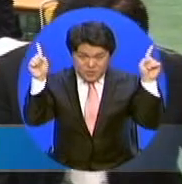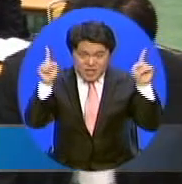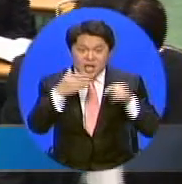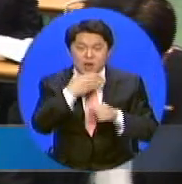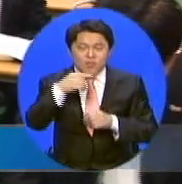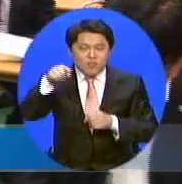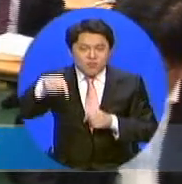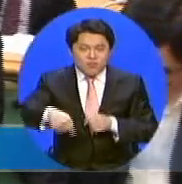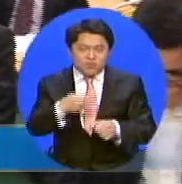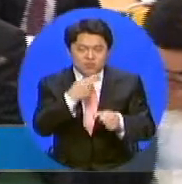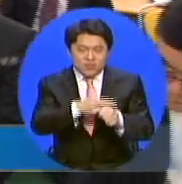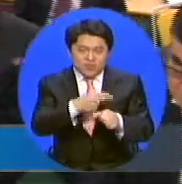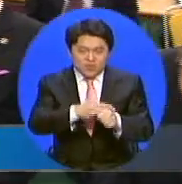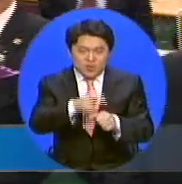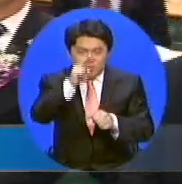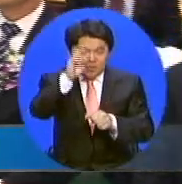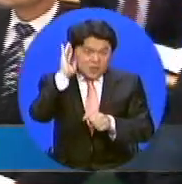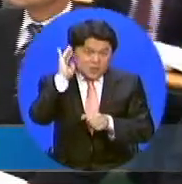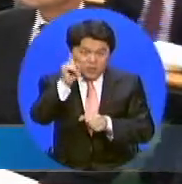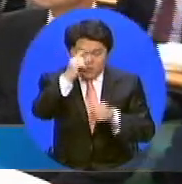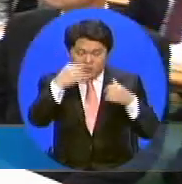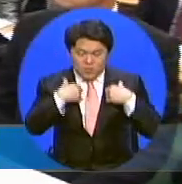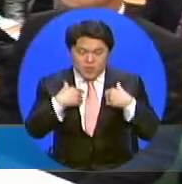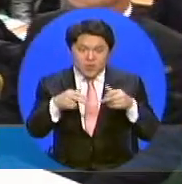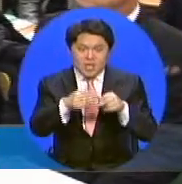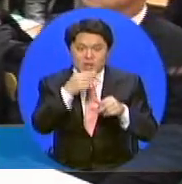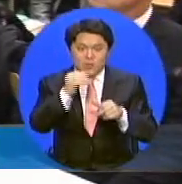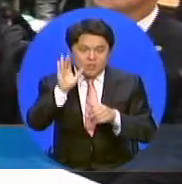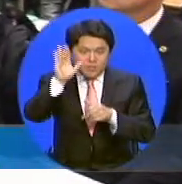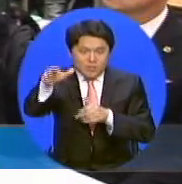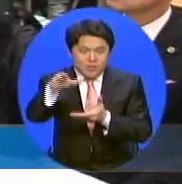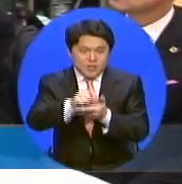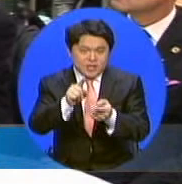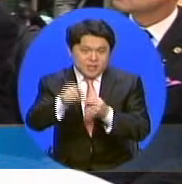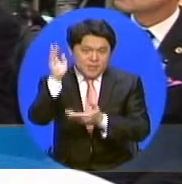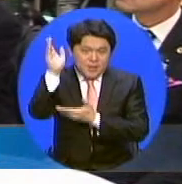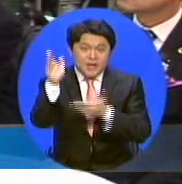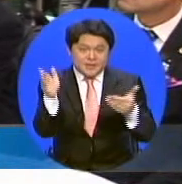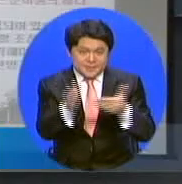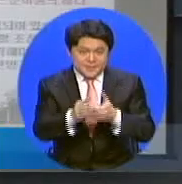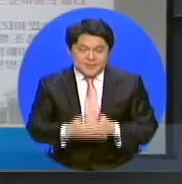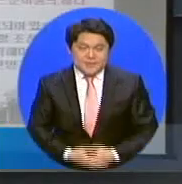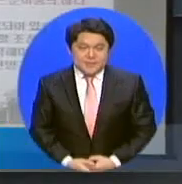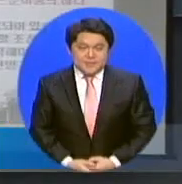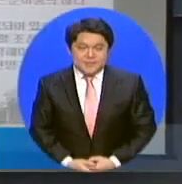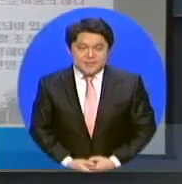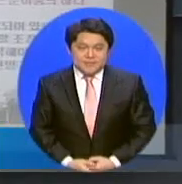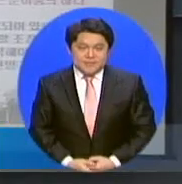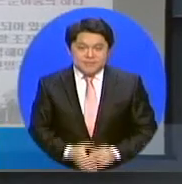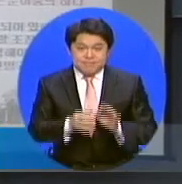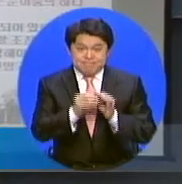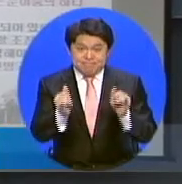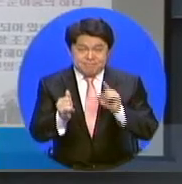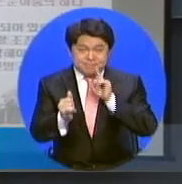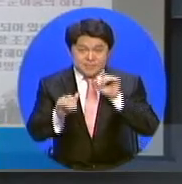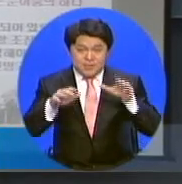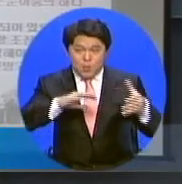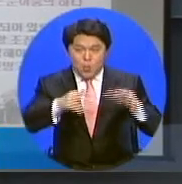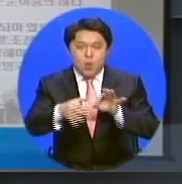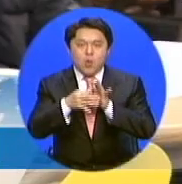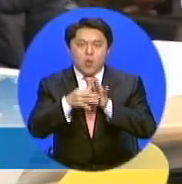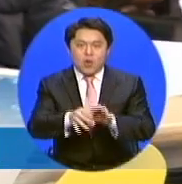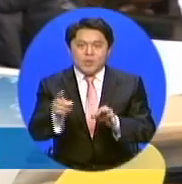박근혜 정부의 장애인 복지 전망과 과제에 대한 강연, 주제 발표가 이어졌습니다. 행사 관계자는 이번 포럼을